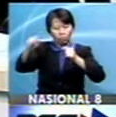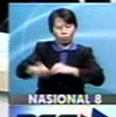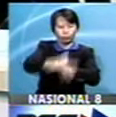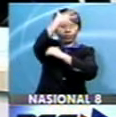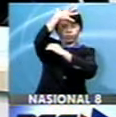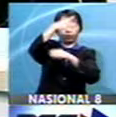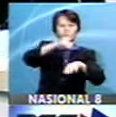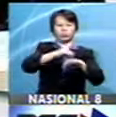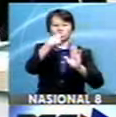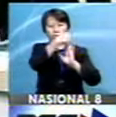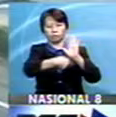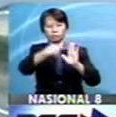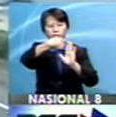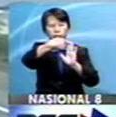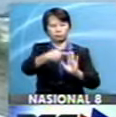Sri Lanka.